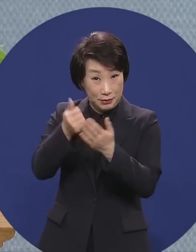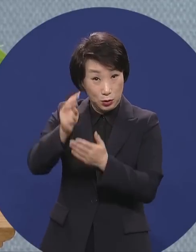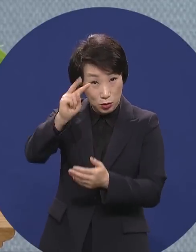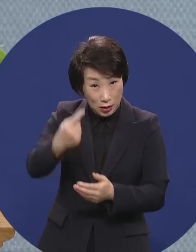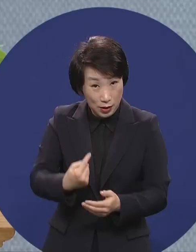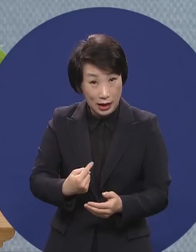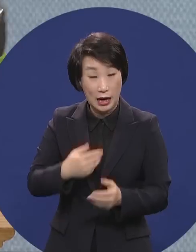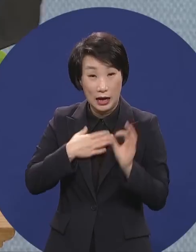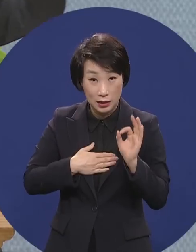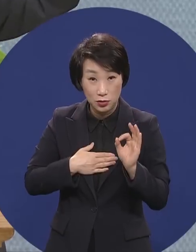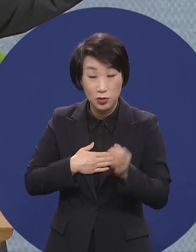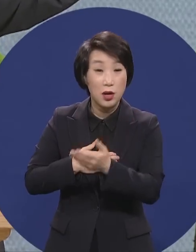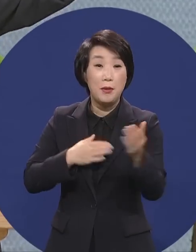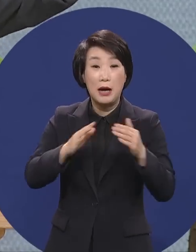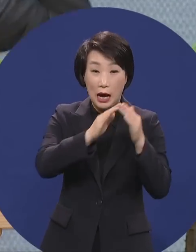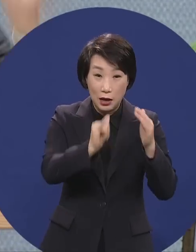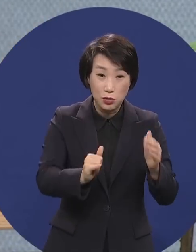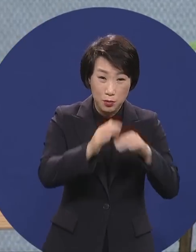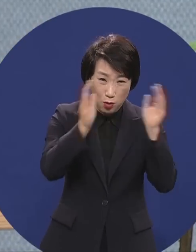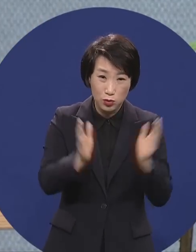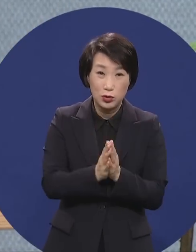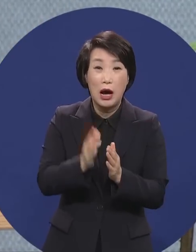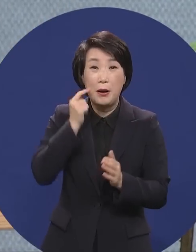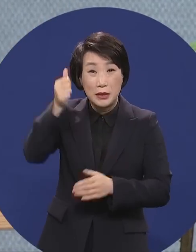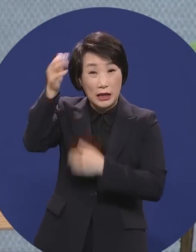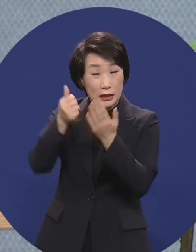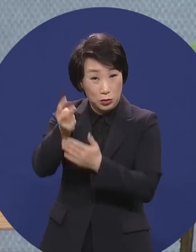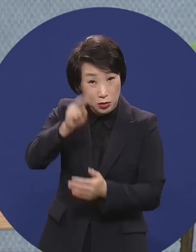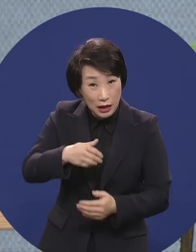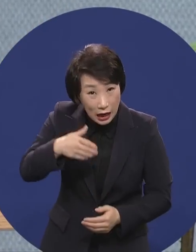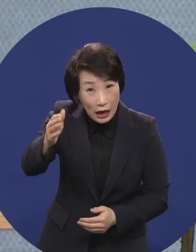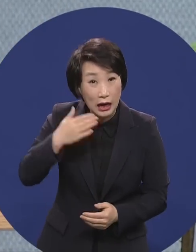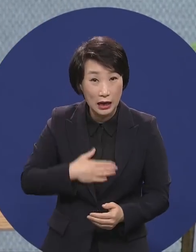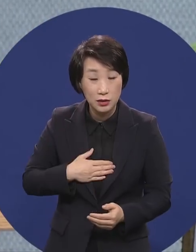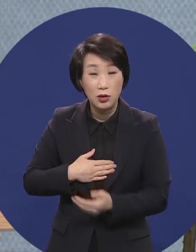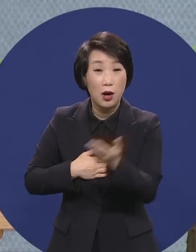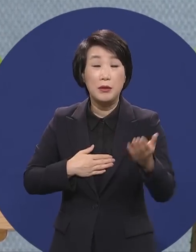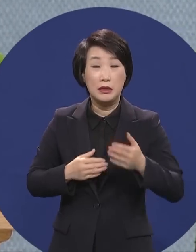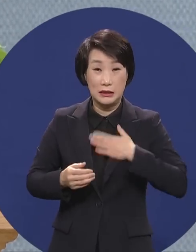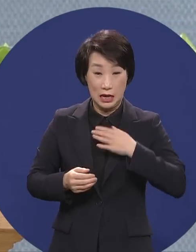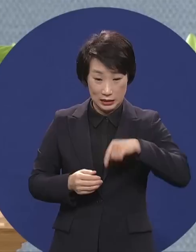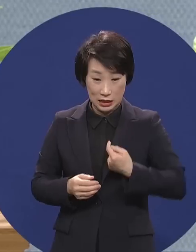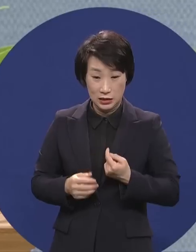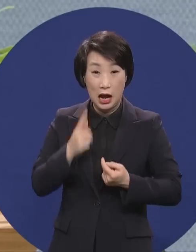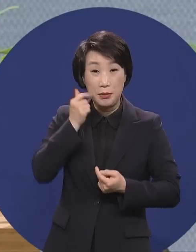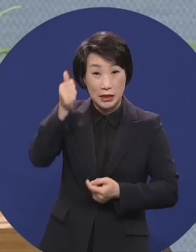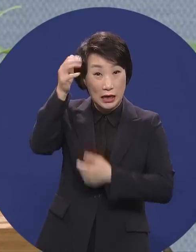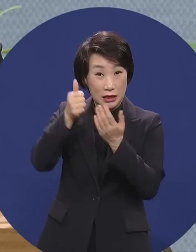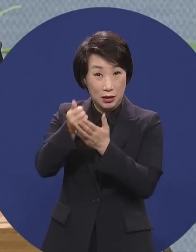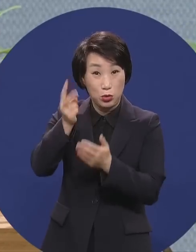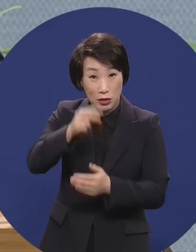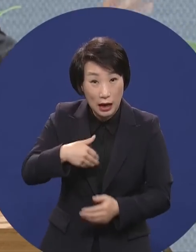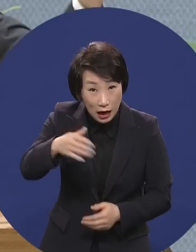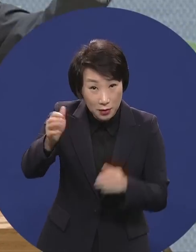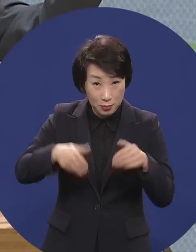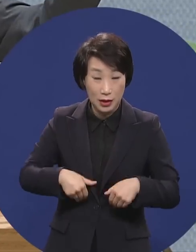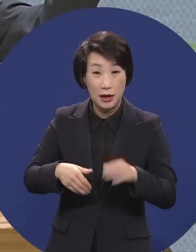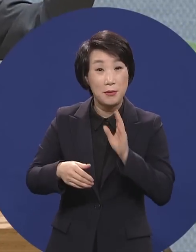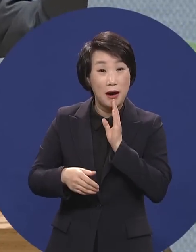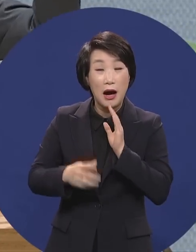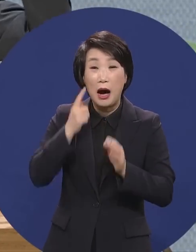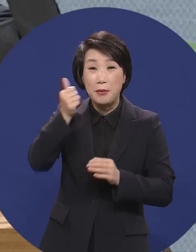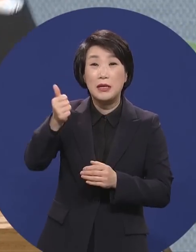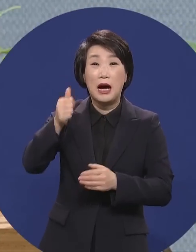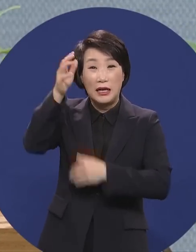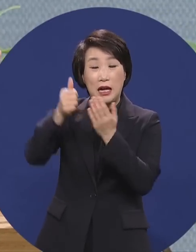말이오. 여러분의 가족이 아버지께로 돌아가자 이 말이오. 여러분의 자신이 아버지께로 돌아가자 이 말이오. 아버지